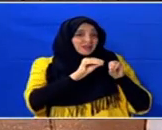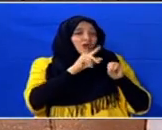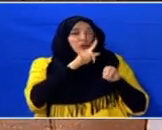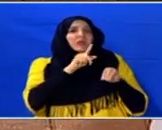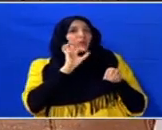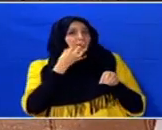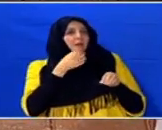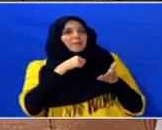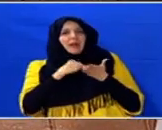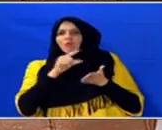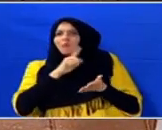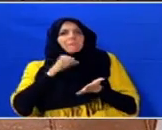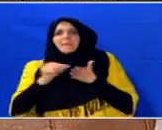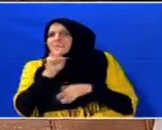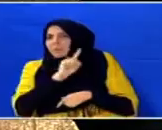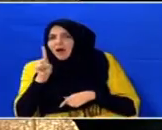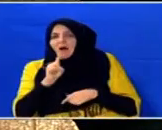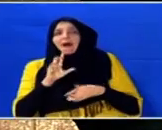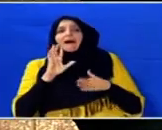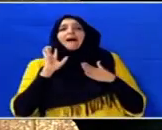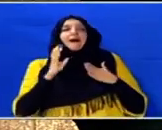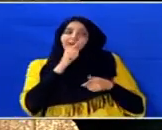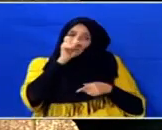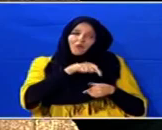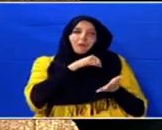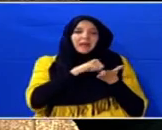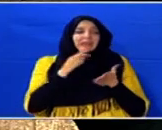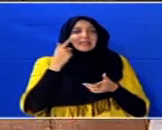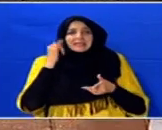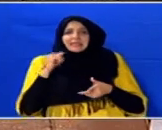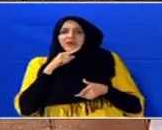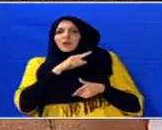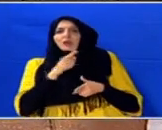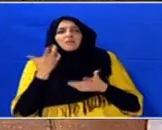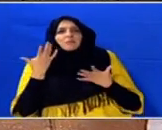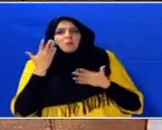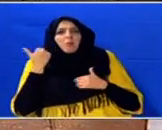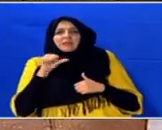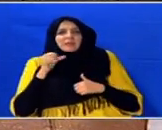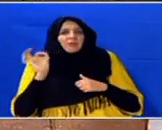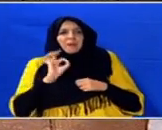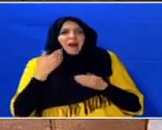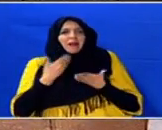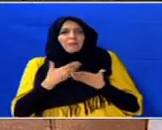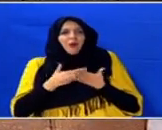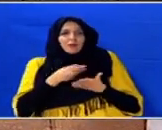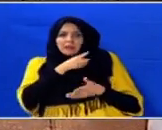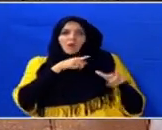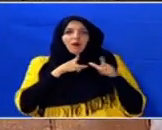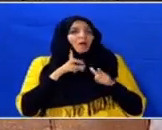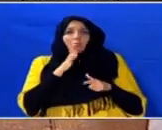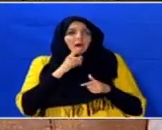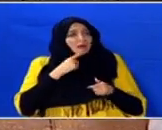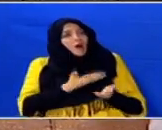الإيجار لقيام البينة لوجود الدليل والبرهان الذي يثبت انشغال